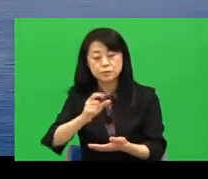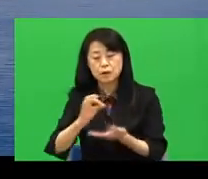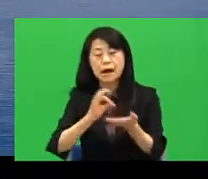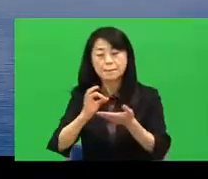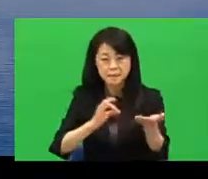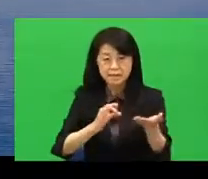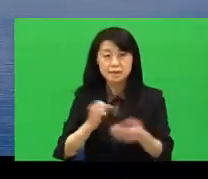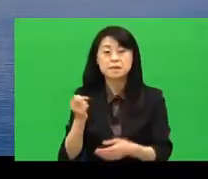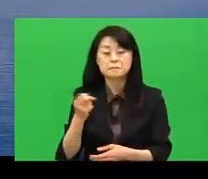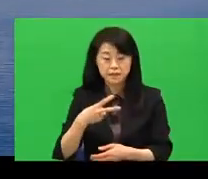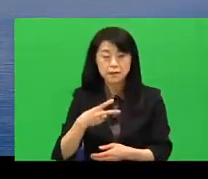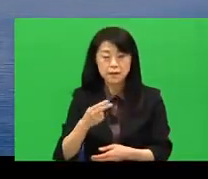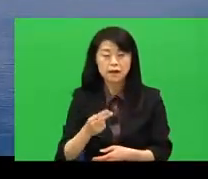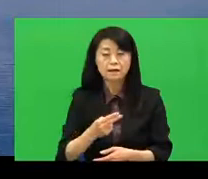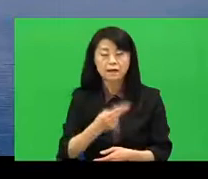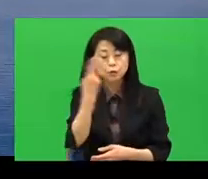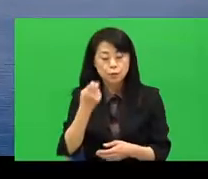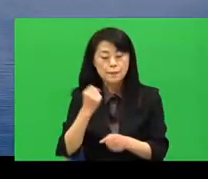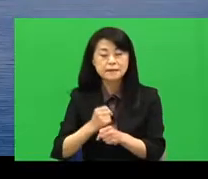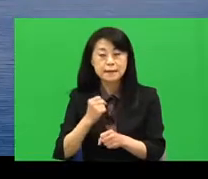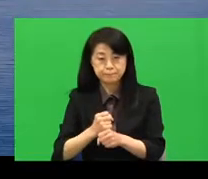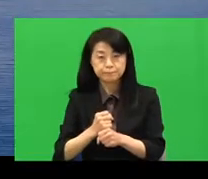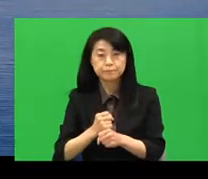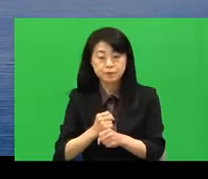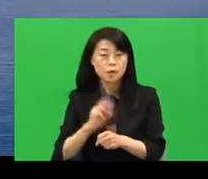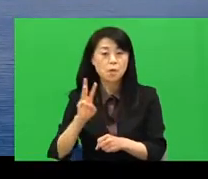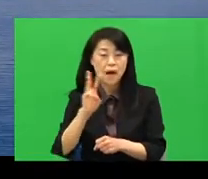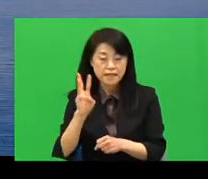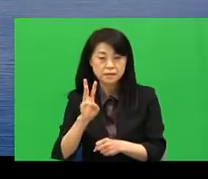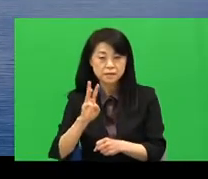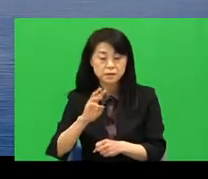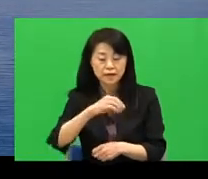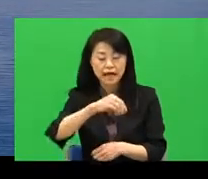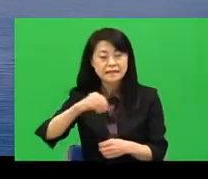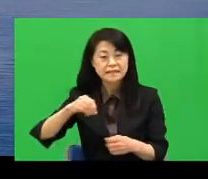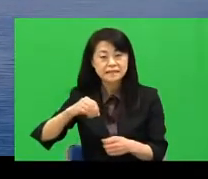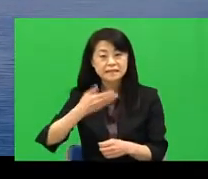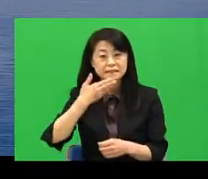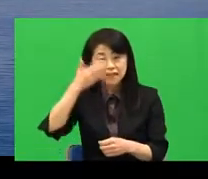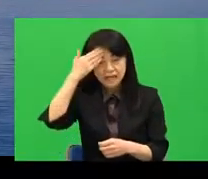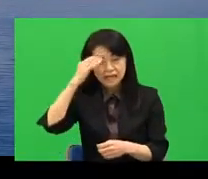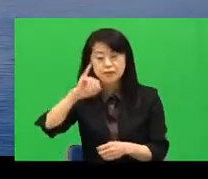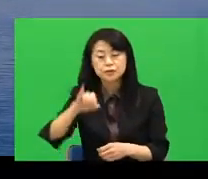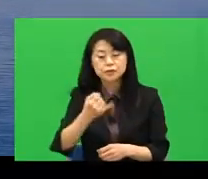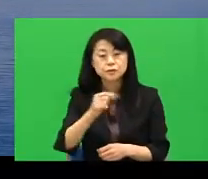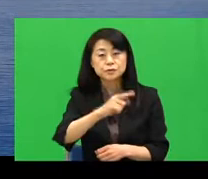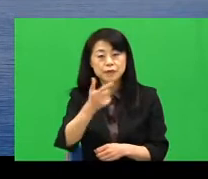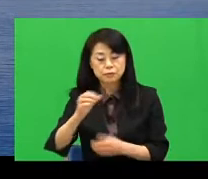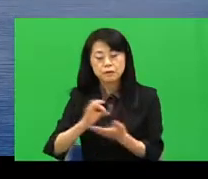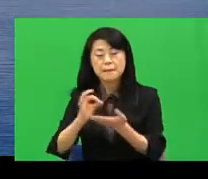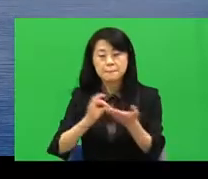売も行ったり、富山産のワインとか地酒、ソフトドリンクだと